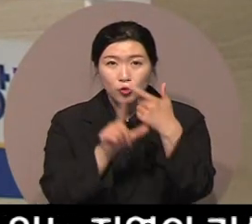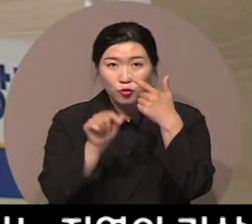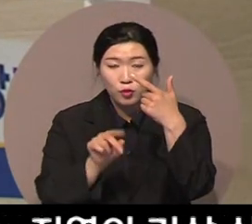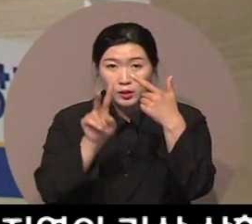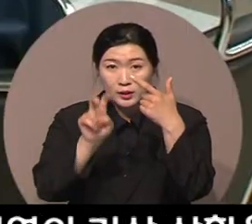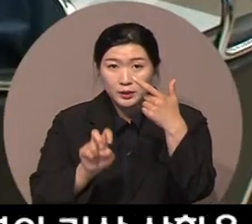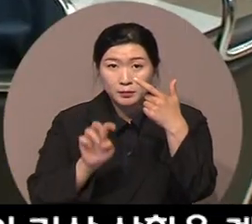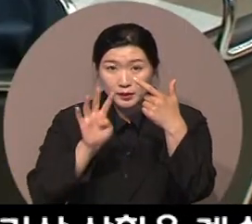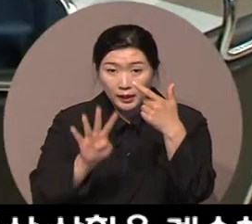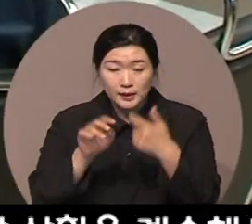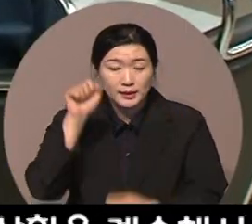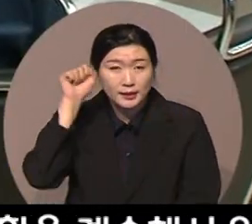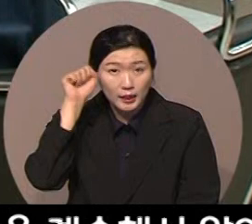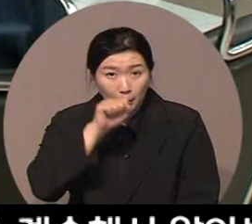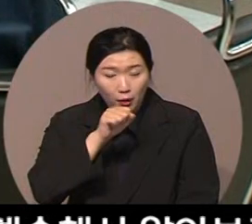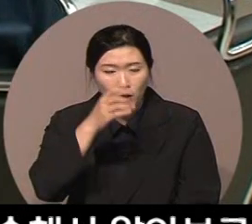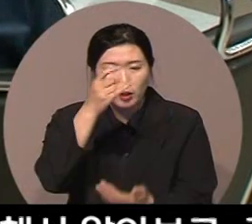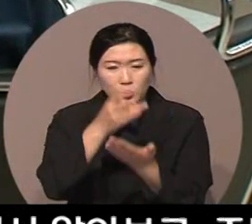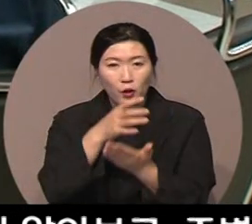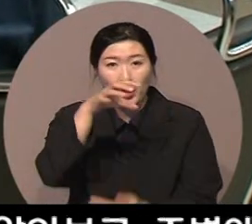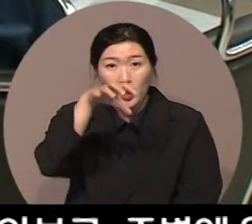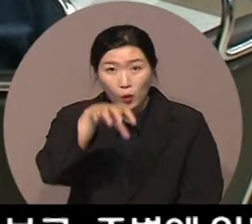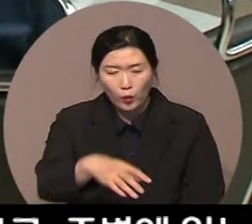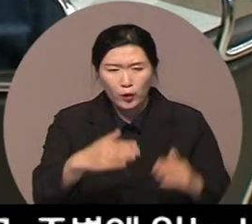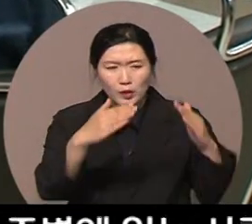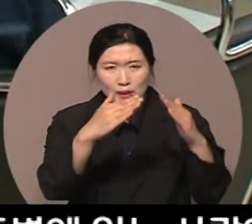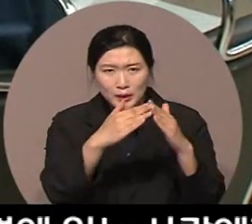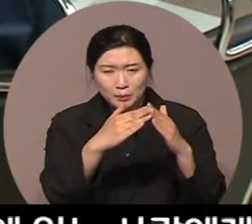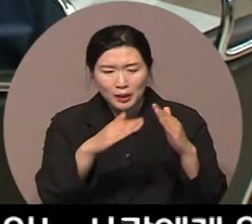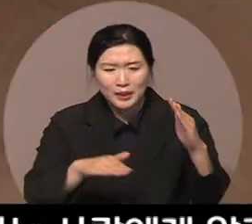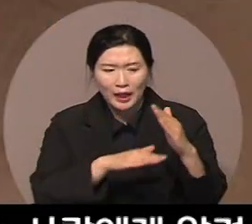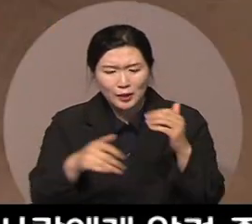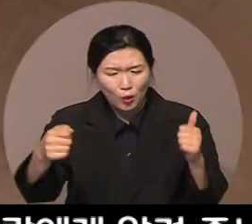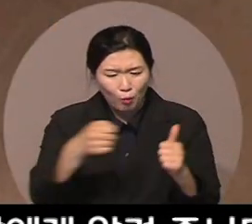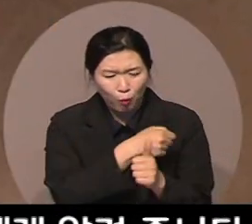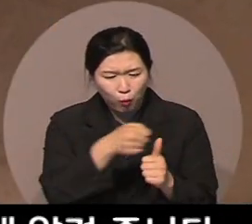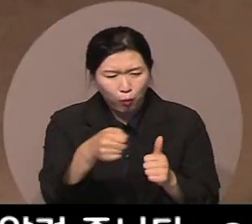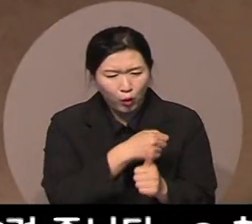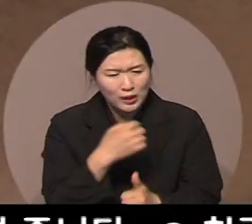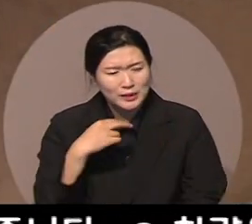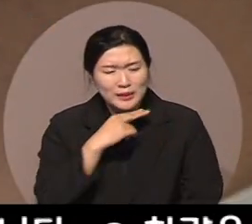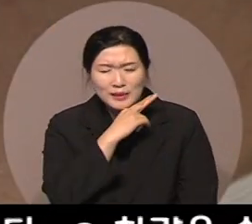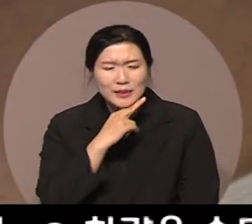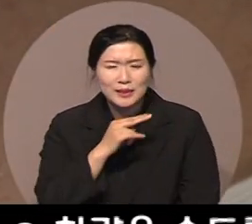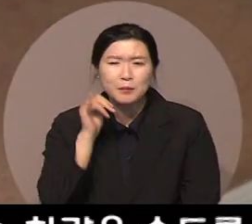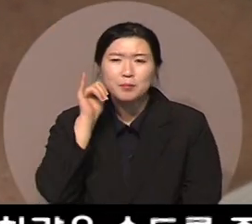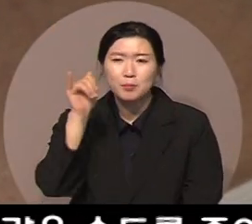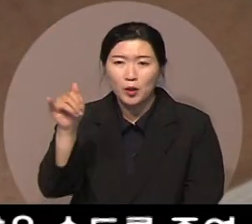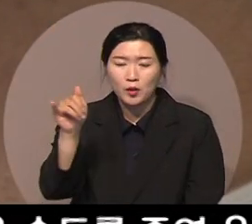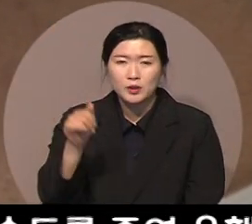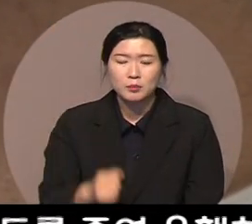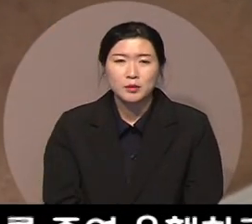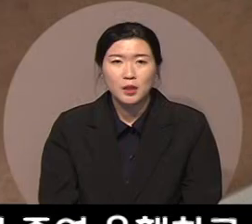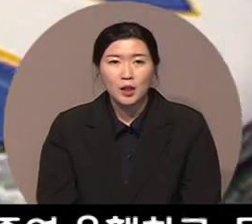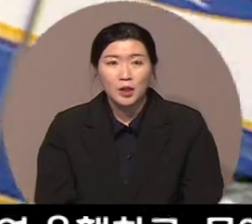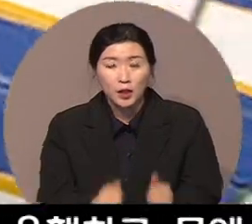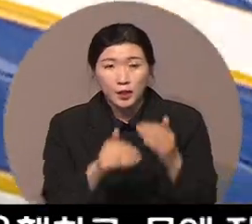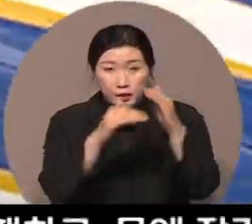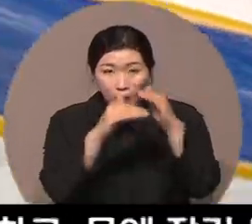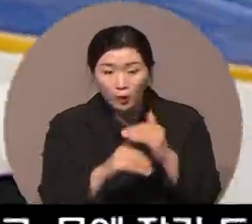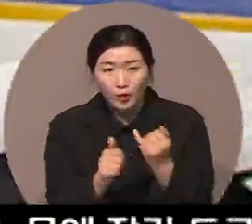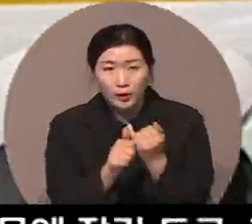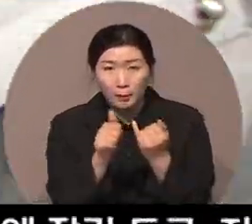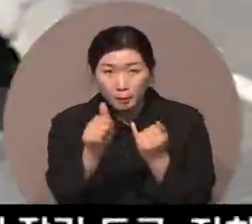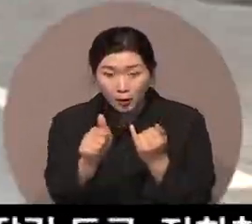지난달 24일 새벽 천안시 대흥동의한 가정집에서 가정폭력 신고가 접수됐습니다 남편이 아내와